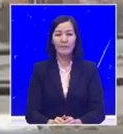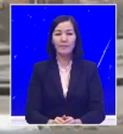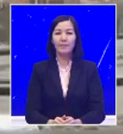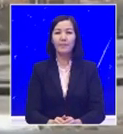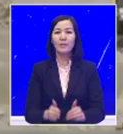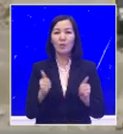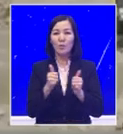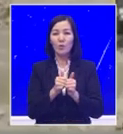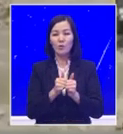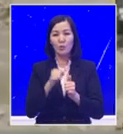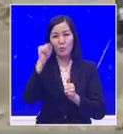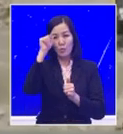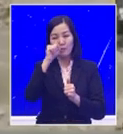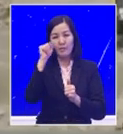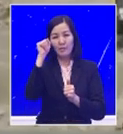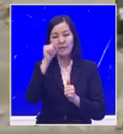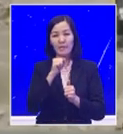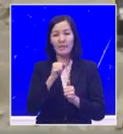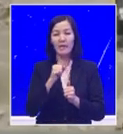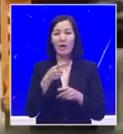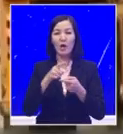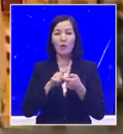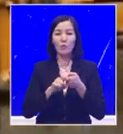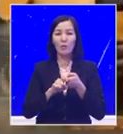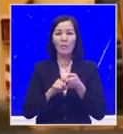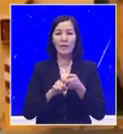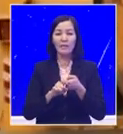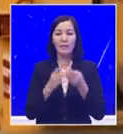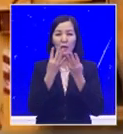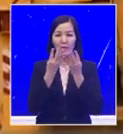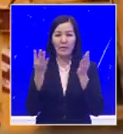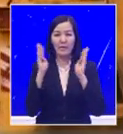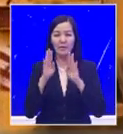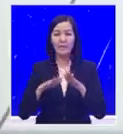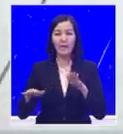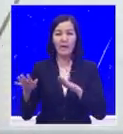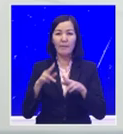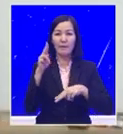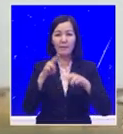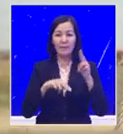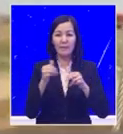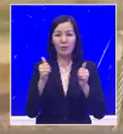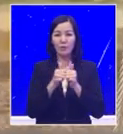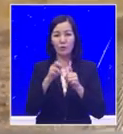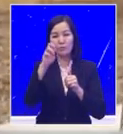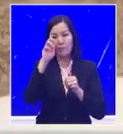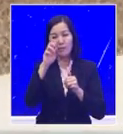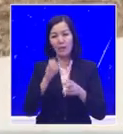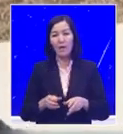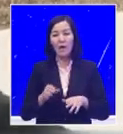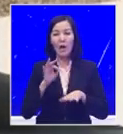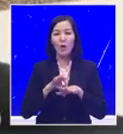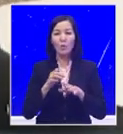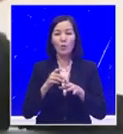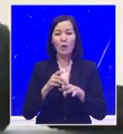көрші Өзбекстанда жұқпалы індетке байланысты бірнеше аурухана мен карантиндік аймақтар салынады. Қазір көрші мемлекетте қауіпті вирусқа